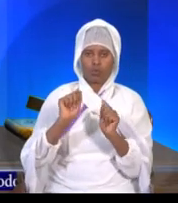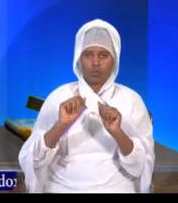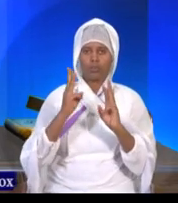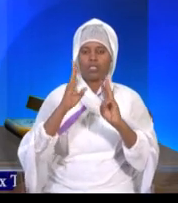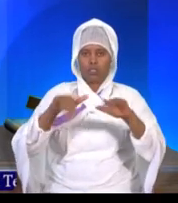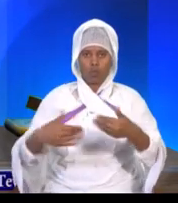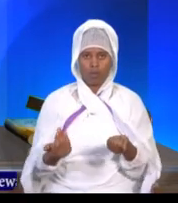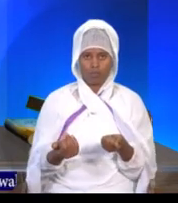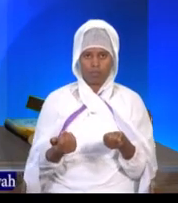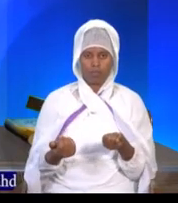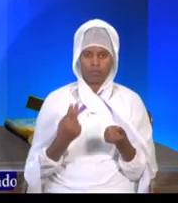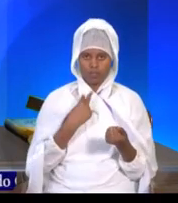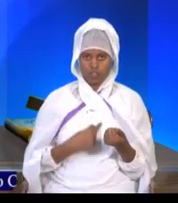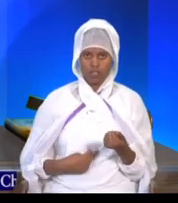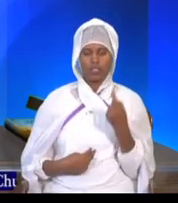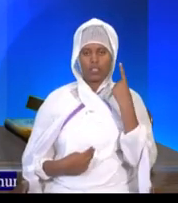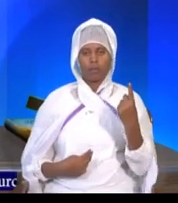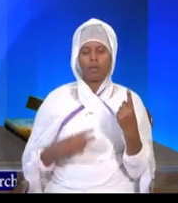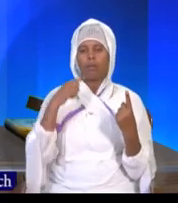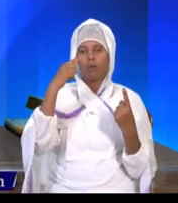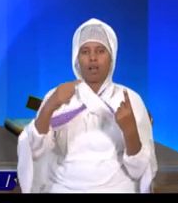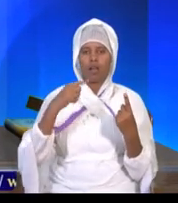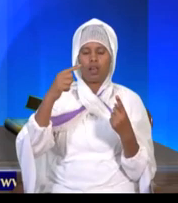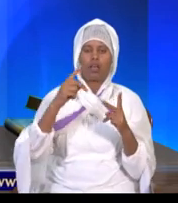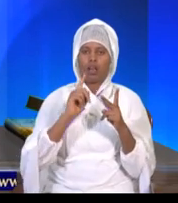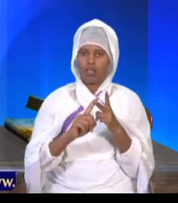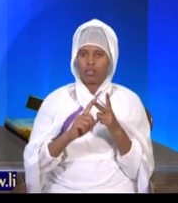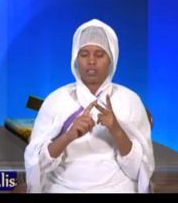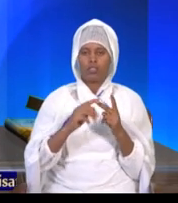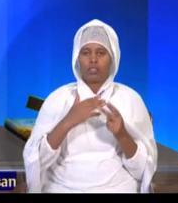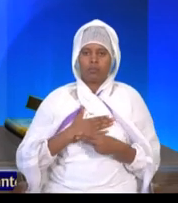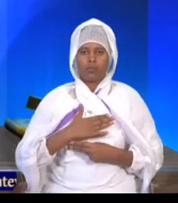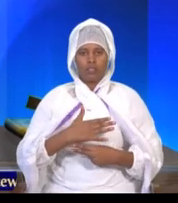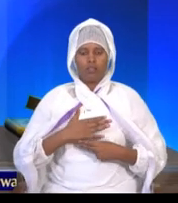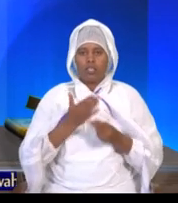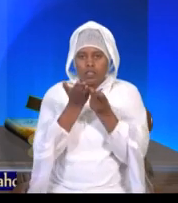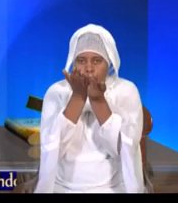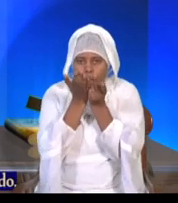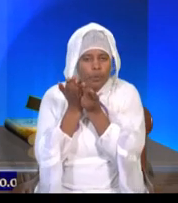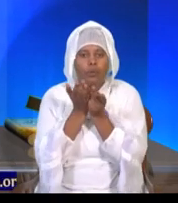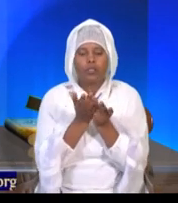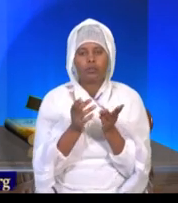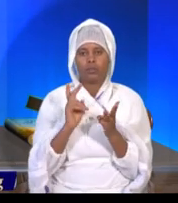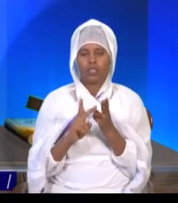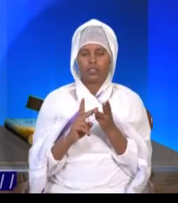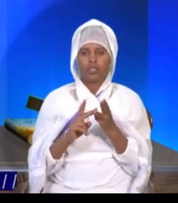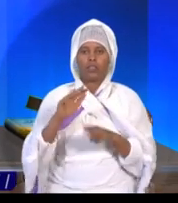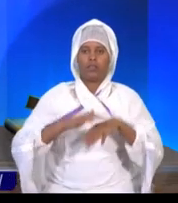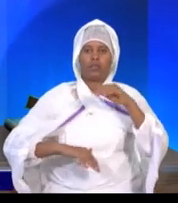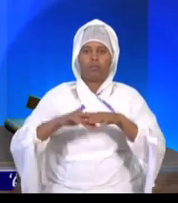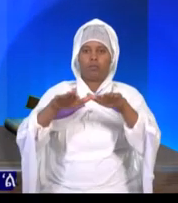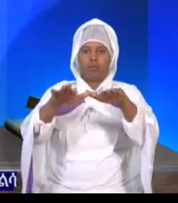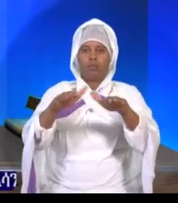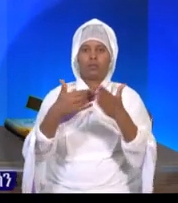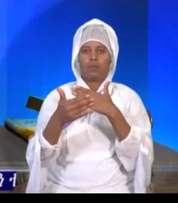ድማ ይወሃብ ቀዳማይ ብቓል ካልኣይ ብእስንፋስ ሳልሳይ ድማ ብኣንብሮ ኢድ